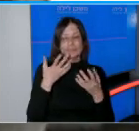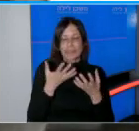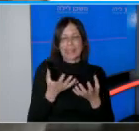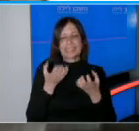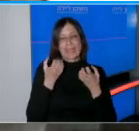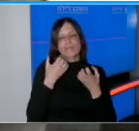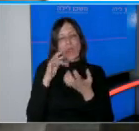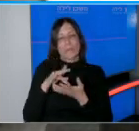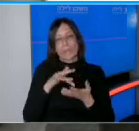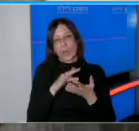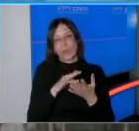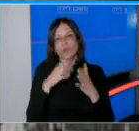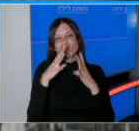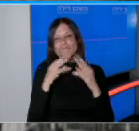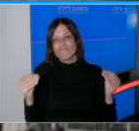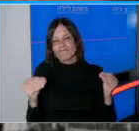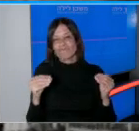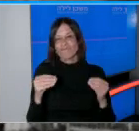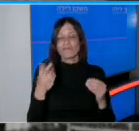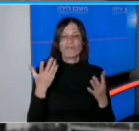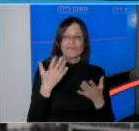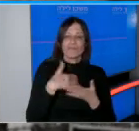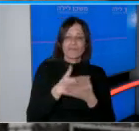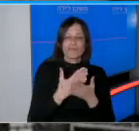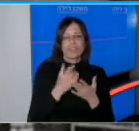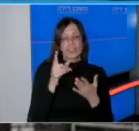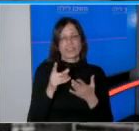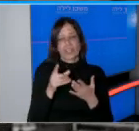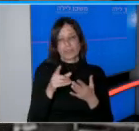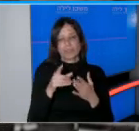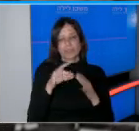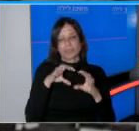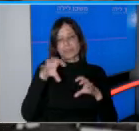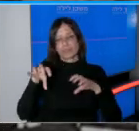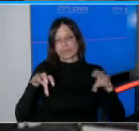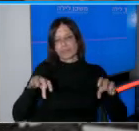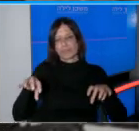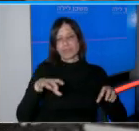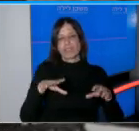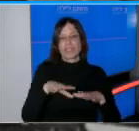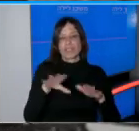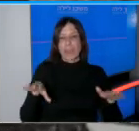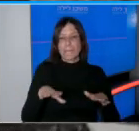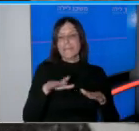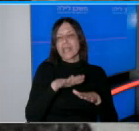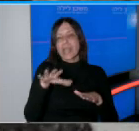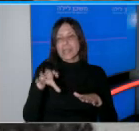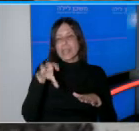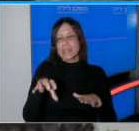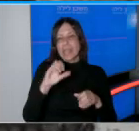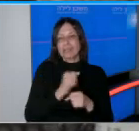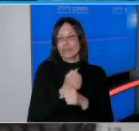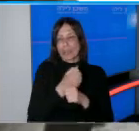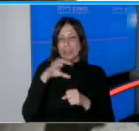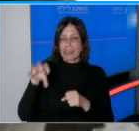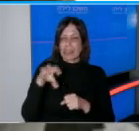מקומות, התפוררו, התחלקו, נקראו בין יבשות, והיום מה שאני מנסה לעשות זה בעצם לדובב את